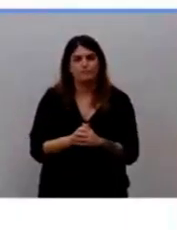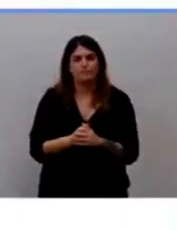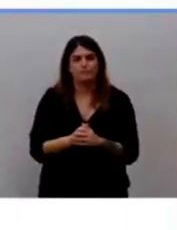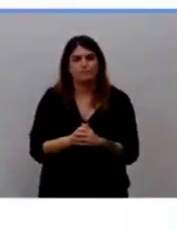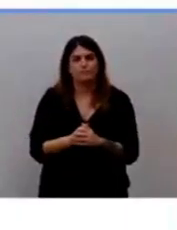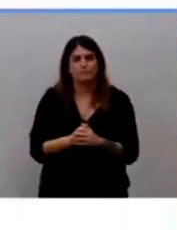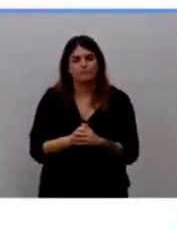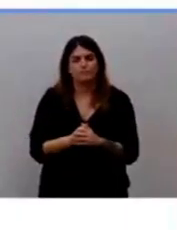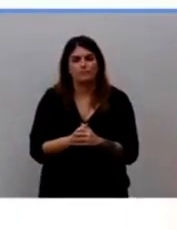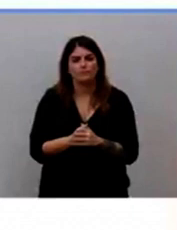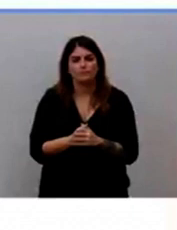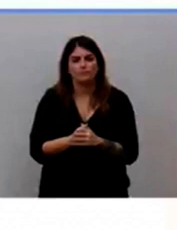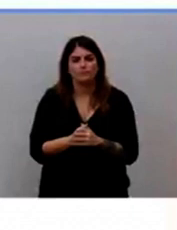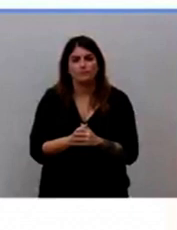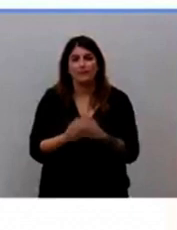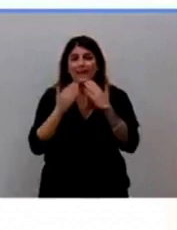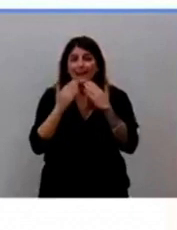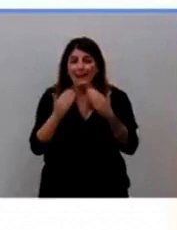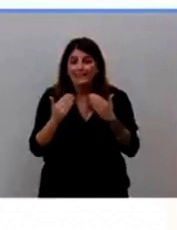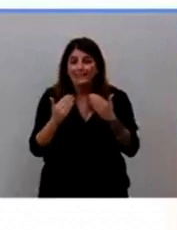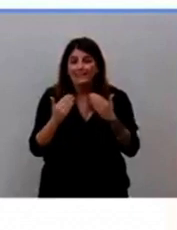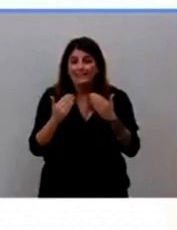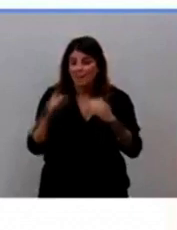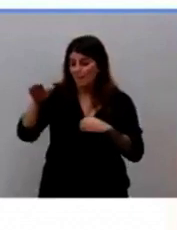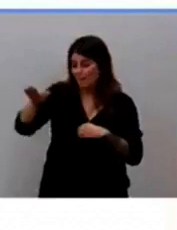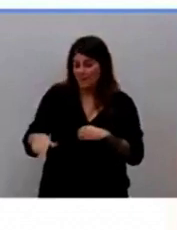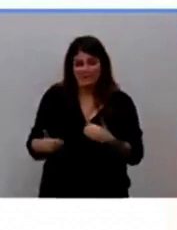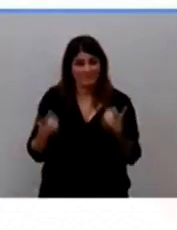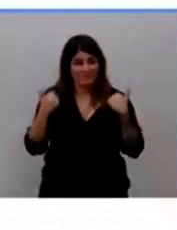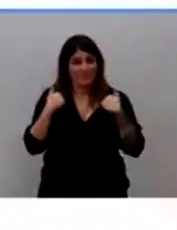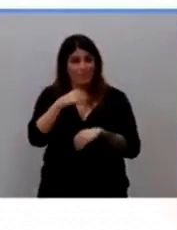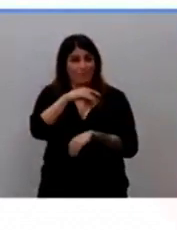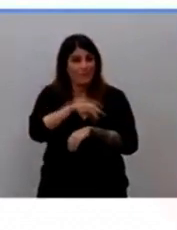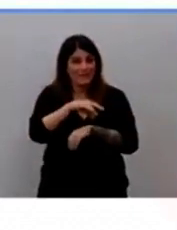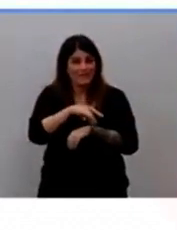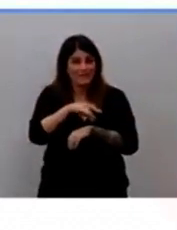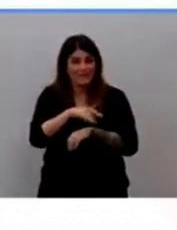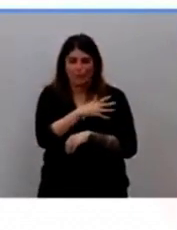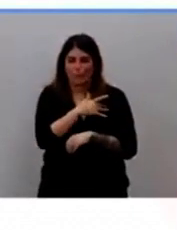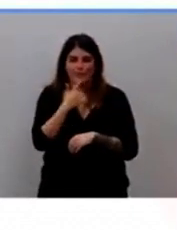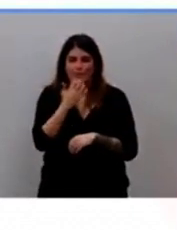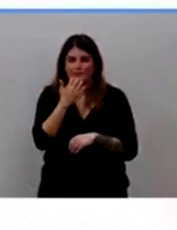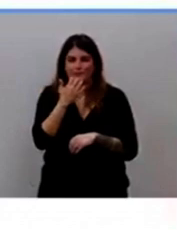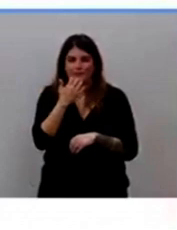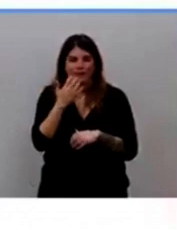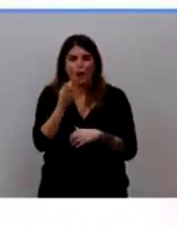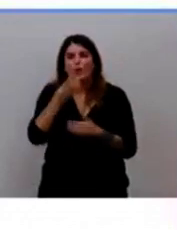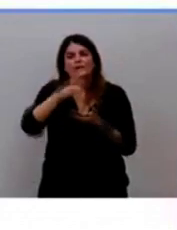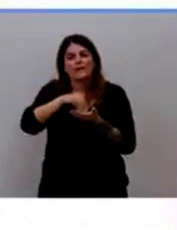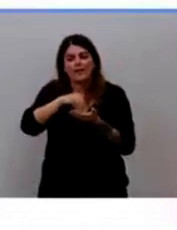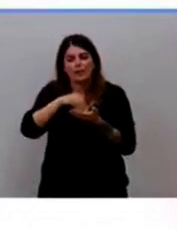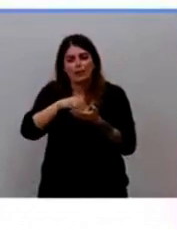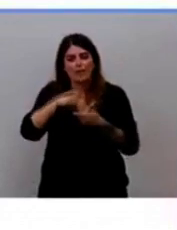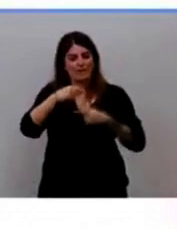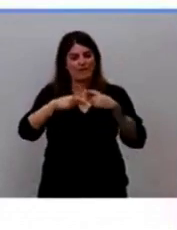Bàsicament, això també estalvia, com deia, desplaçaments de familiars que tenien que anar o tenen que